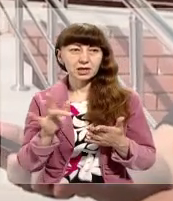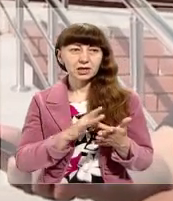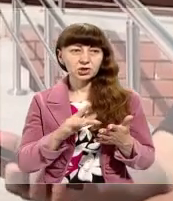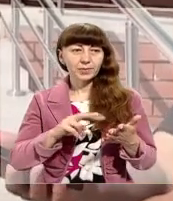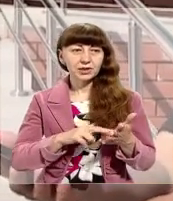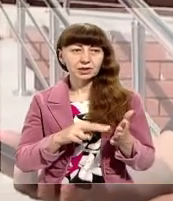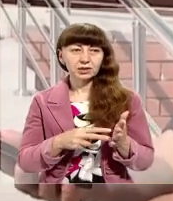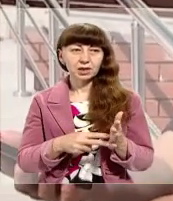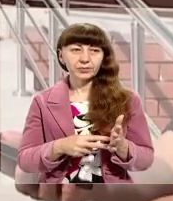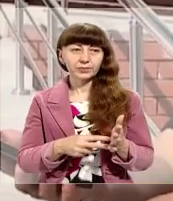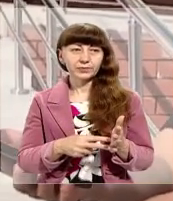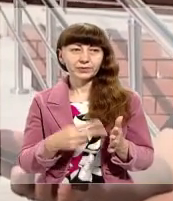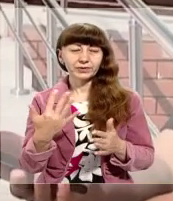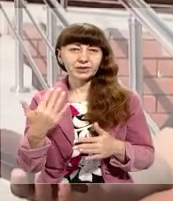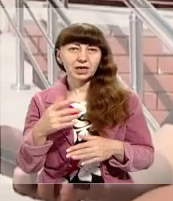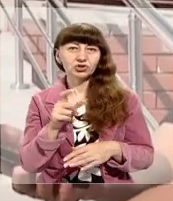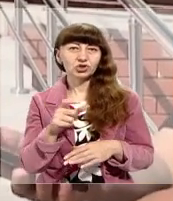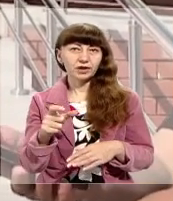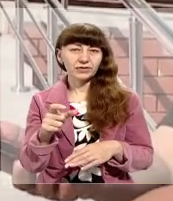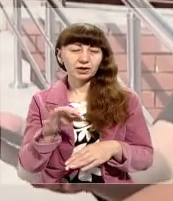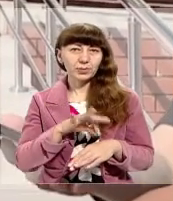на 50 посещений больных в смену.